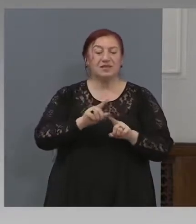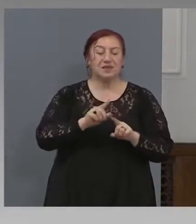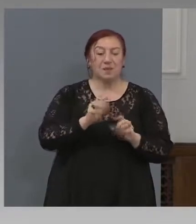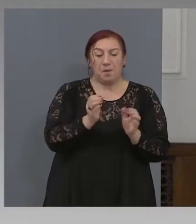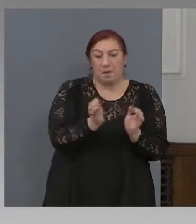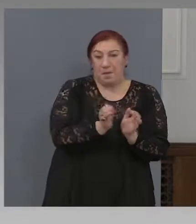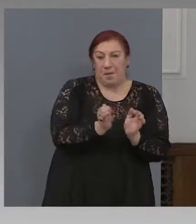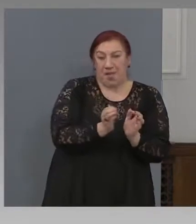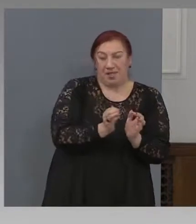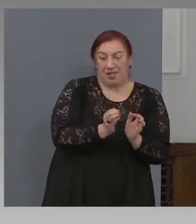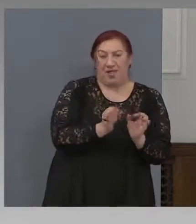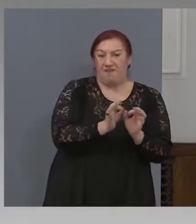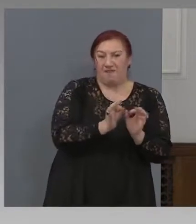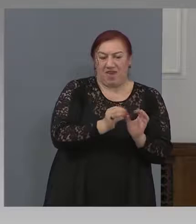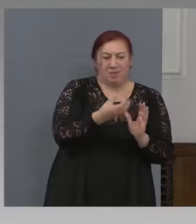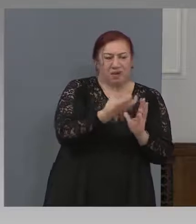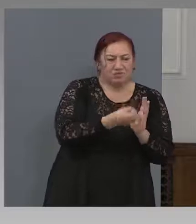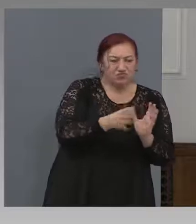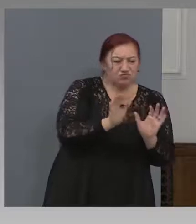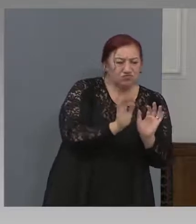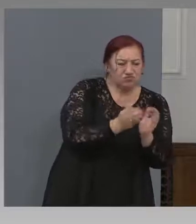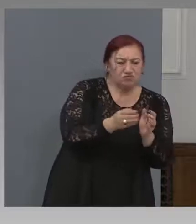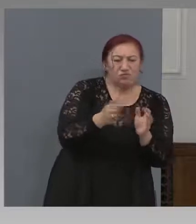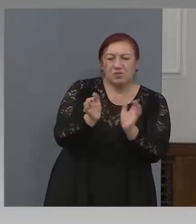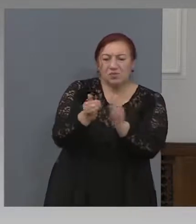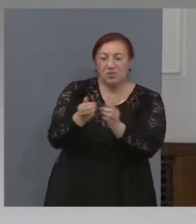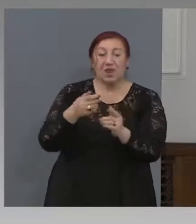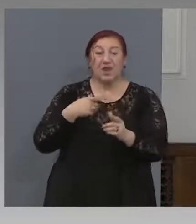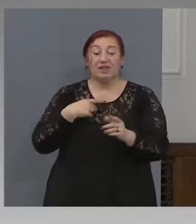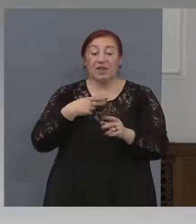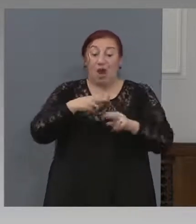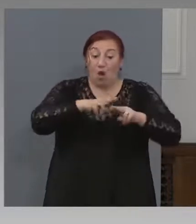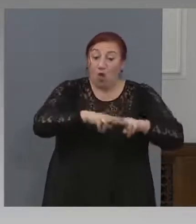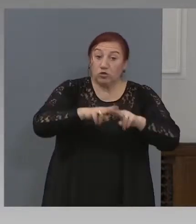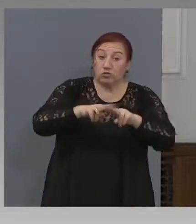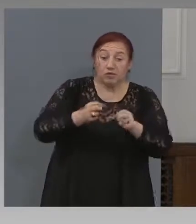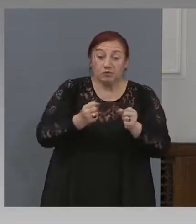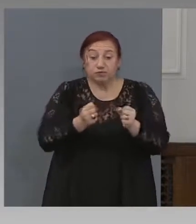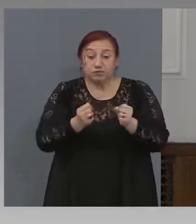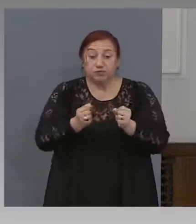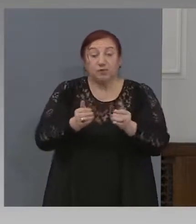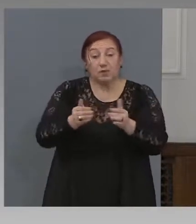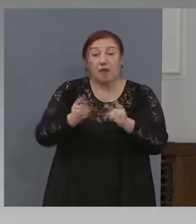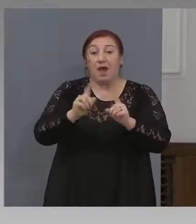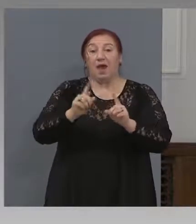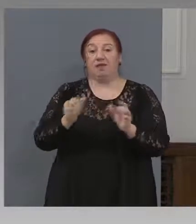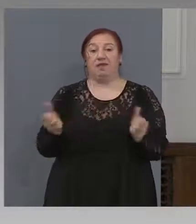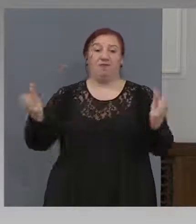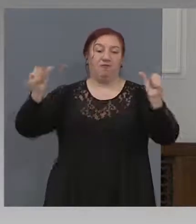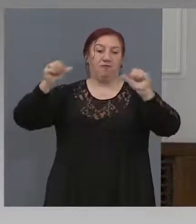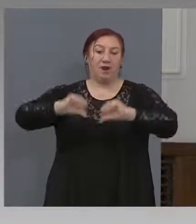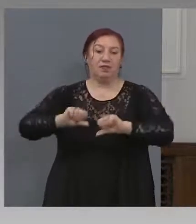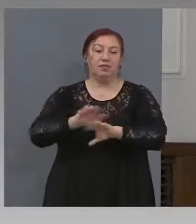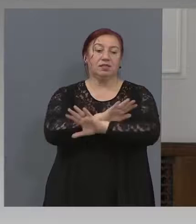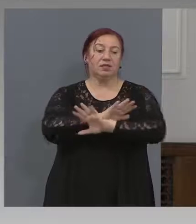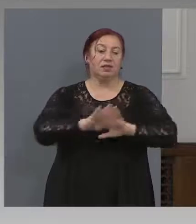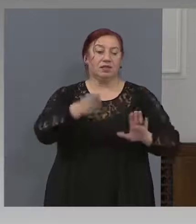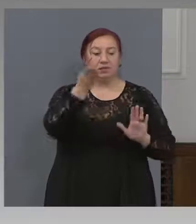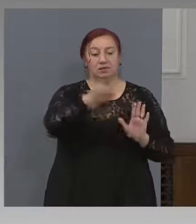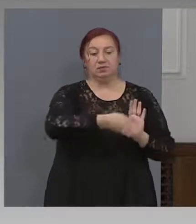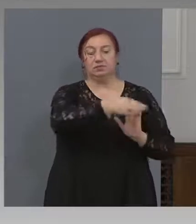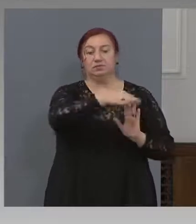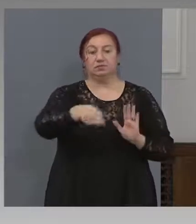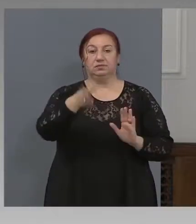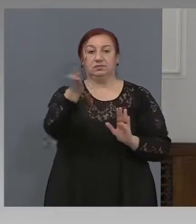това е напълно ясно, да останат в сектора, а да не фалират и излязат от него. Като първо всички